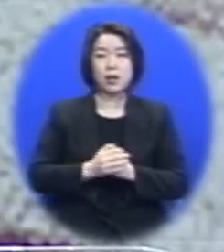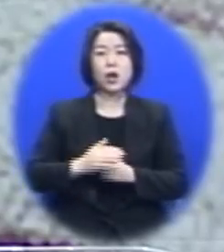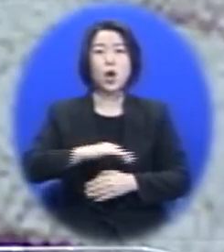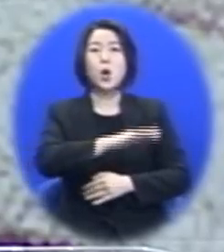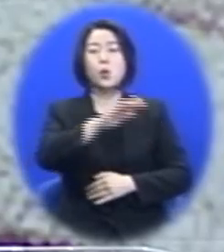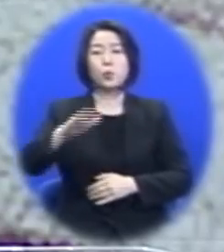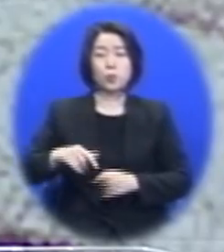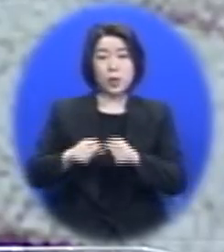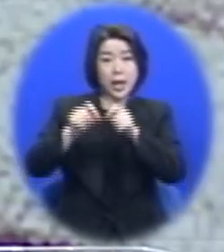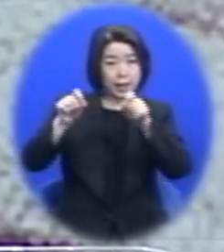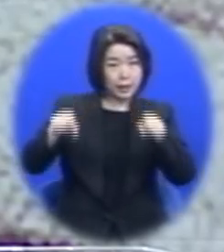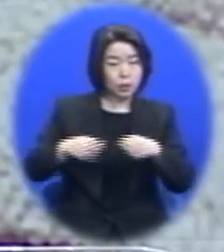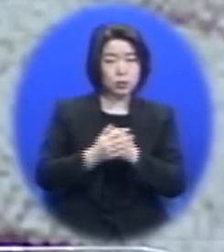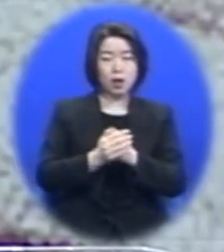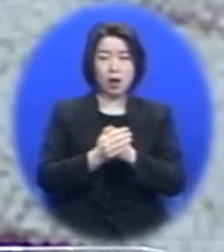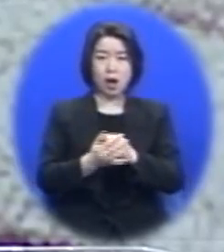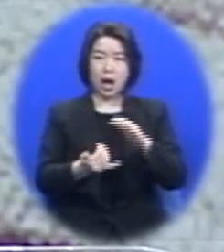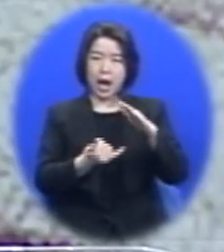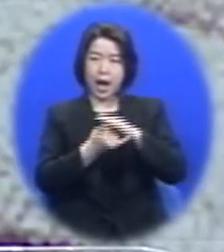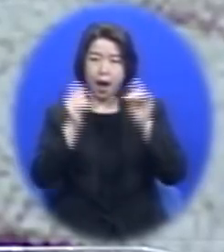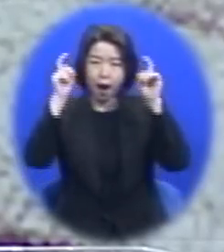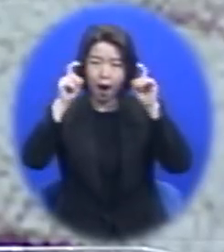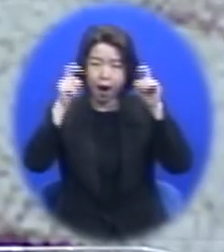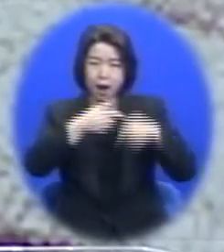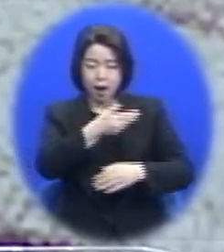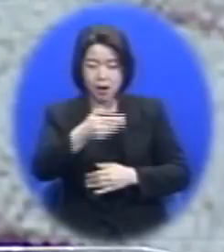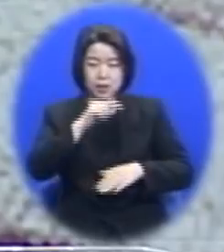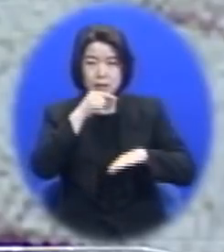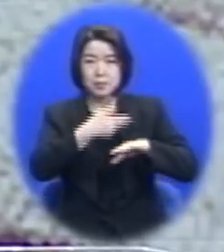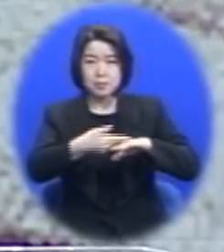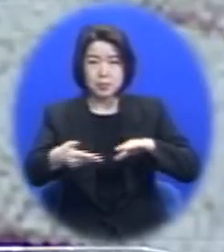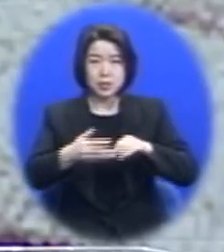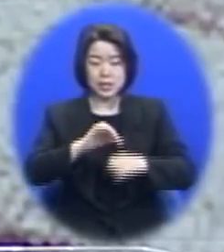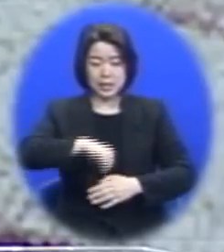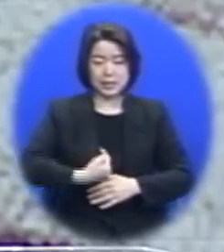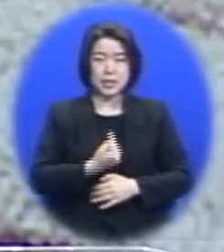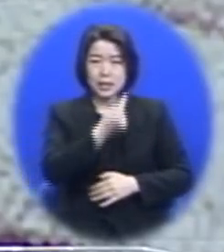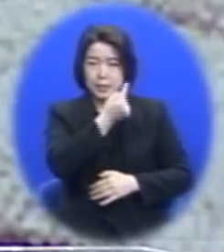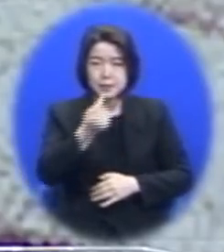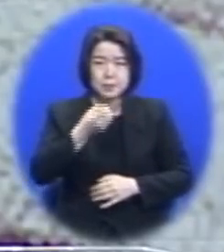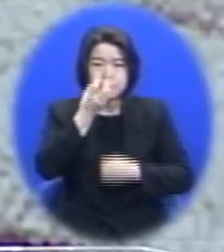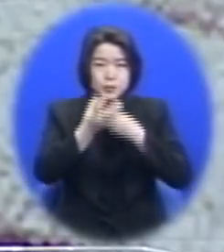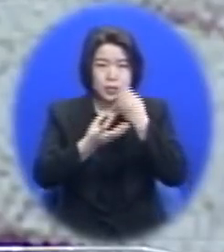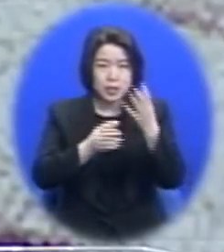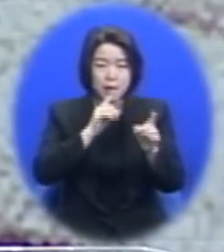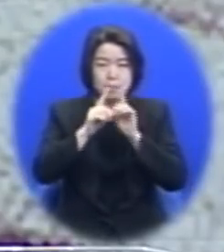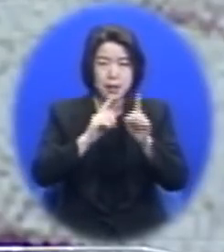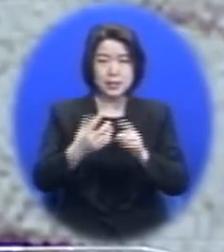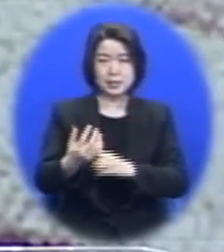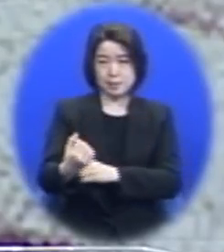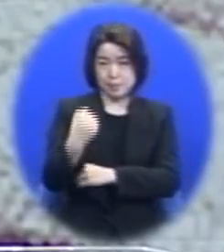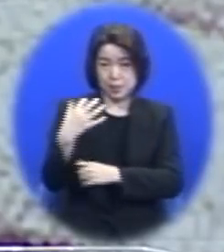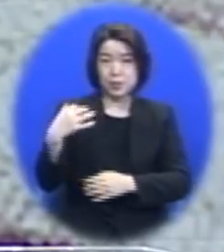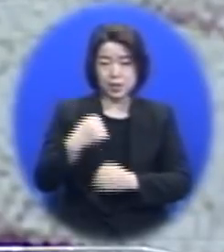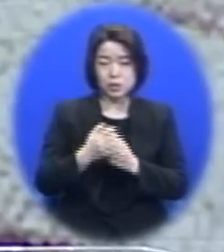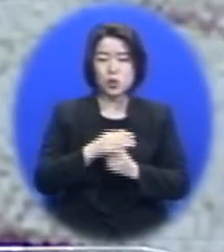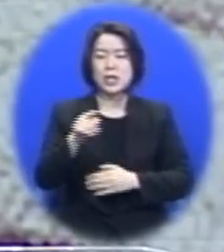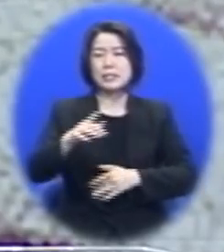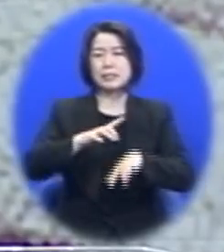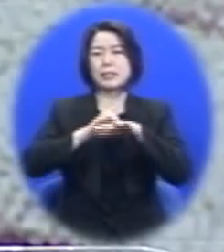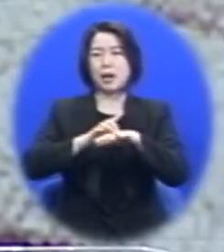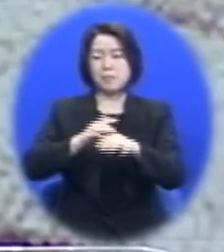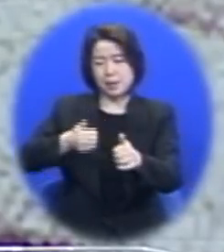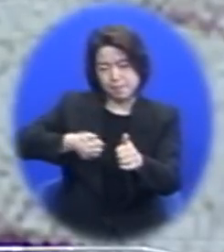동료들은 어린양이 흘림 피와 자기들이 증언하는 말씀을 힘입어서 그 악마를 2개